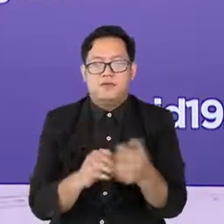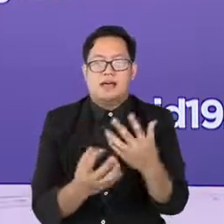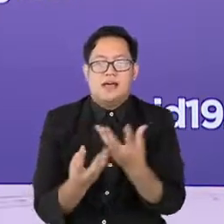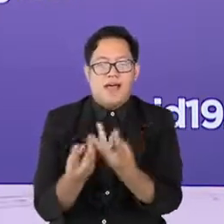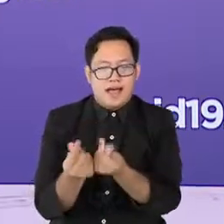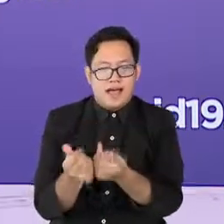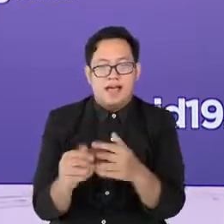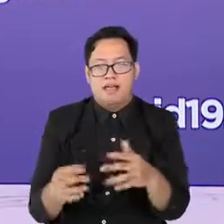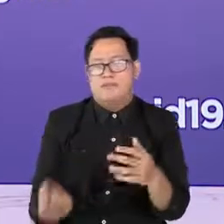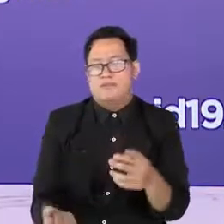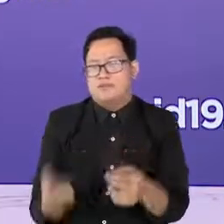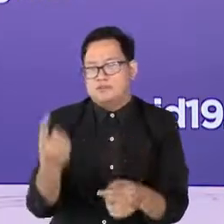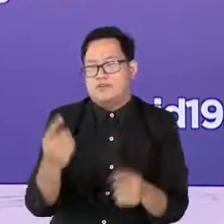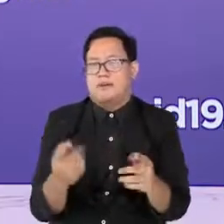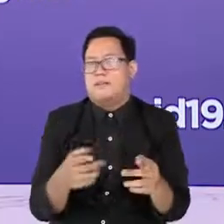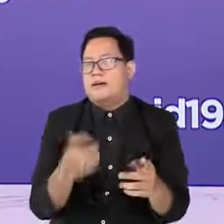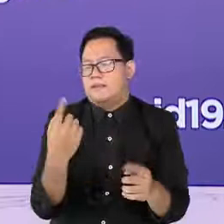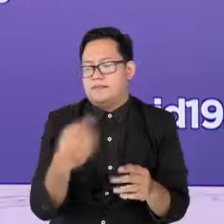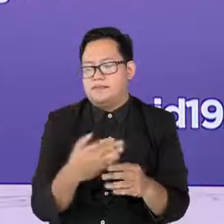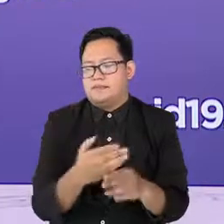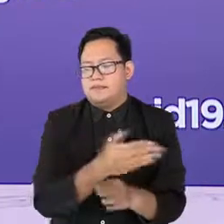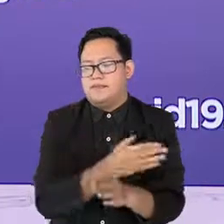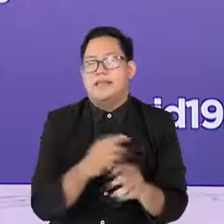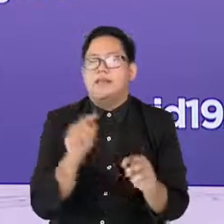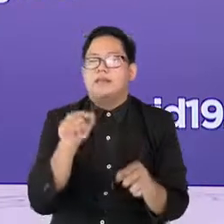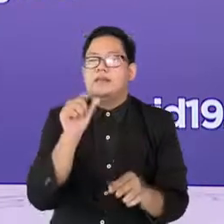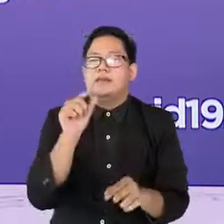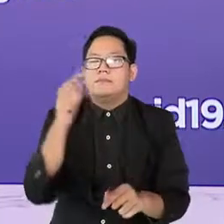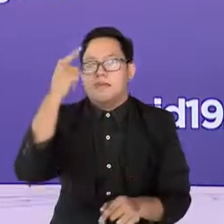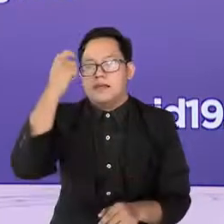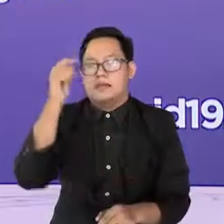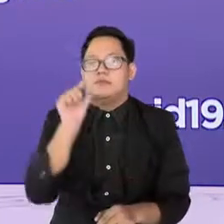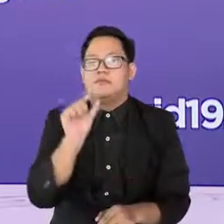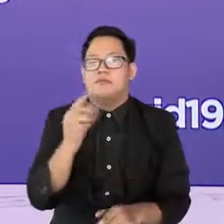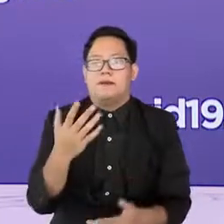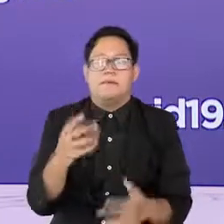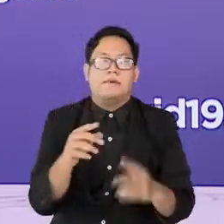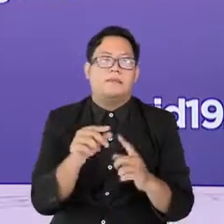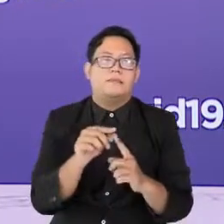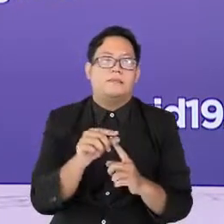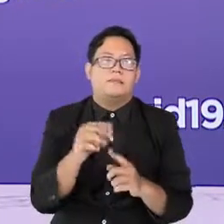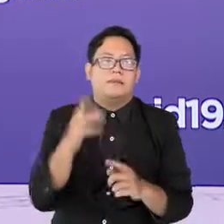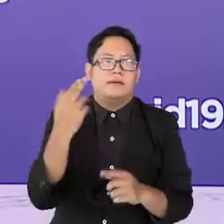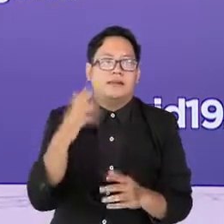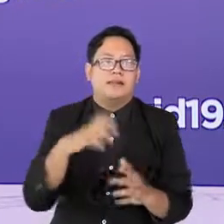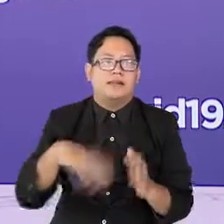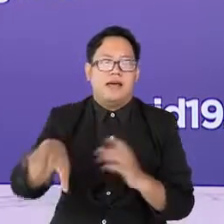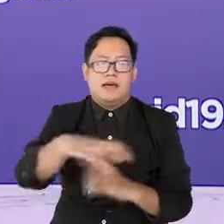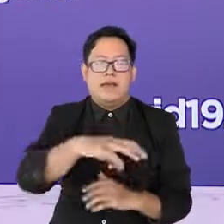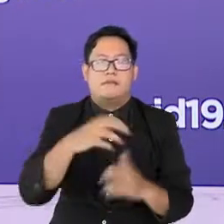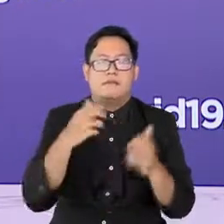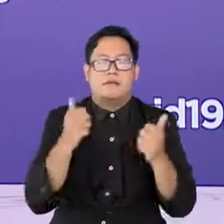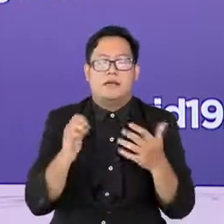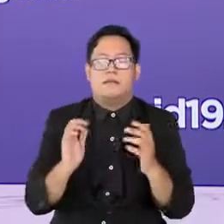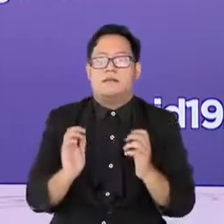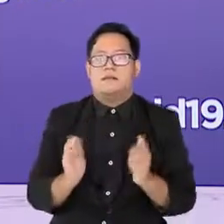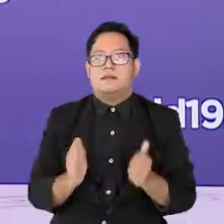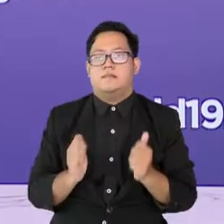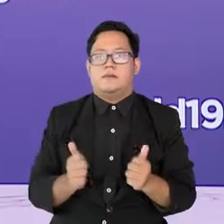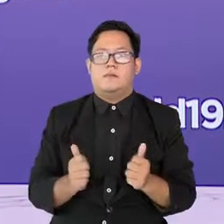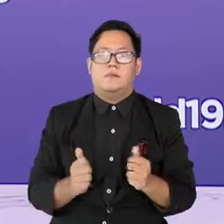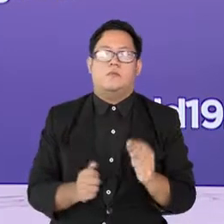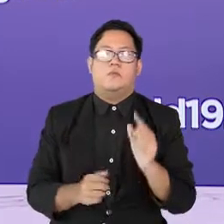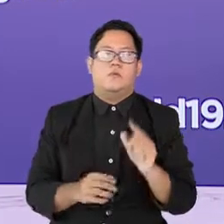Kejadian ini juga dapat menjadi pembelajaran khususnya untuk pemerintah daerah kedepannya dalam hal mengantisipasi kejadian yang